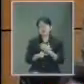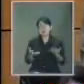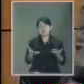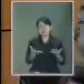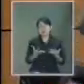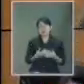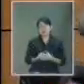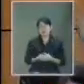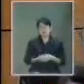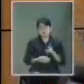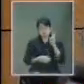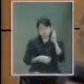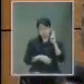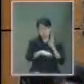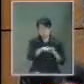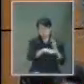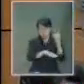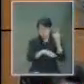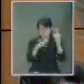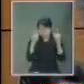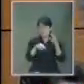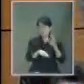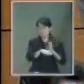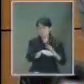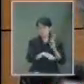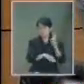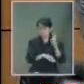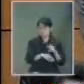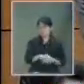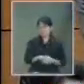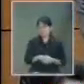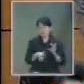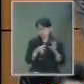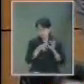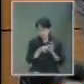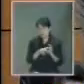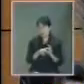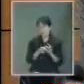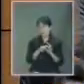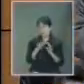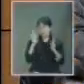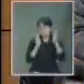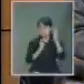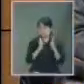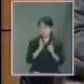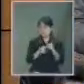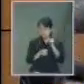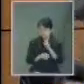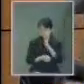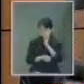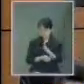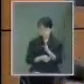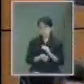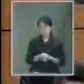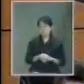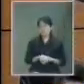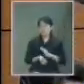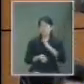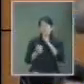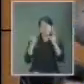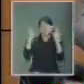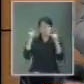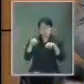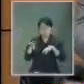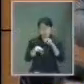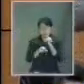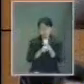ท่านนายกระวังนะนี่นะครับคือความศักดิ์สิทธิ์ของระบบประชาธิปไตยดังนั้นเมื่อนั้นท่านนายกมาบริหาร